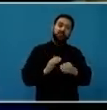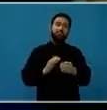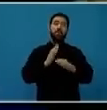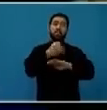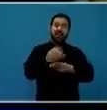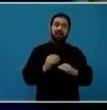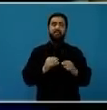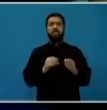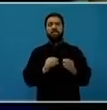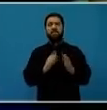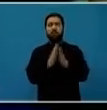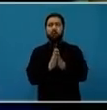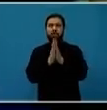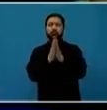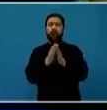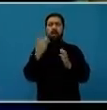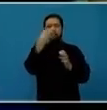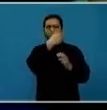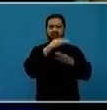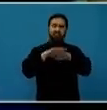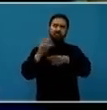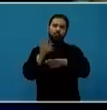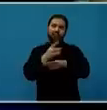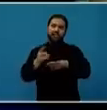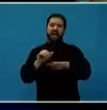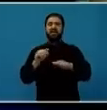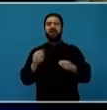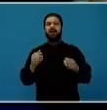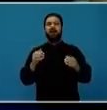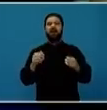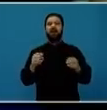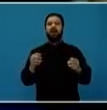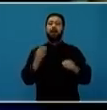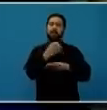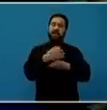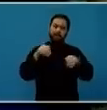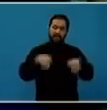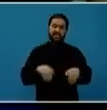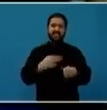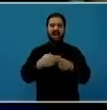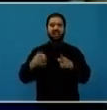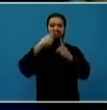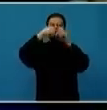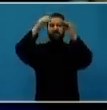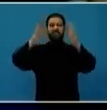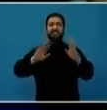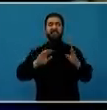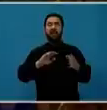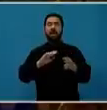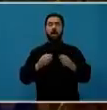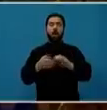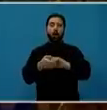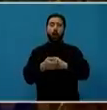prin post, prin spovedanie, prin prezența la Sfânta Biserică, prin comuniunea cu